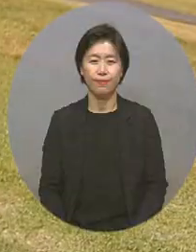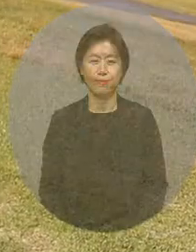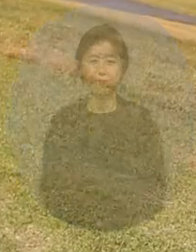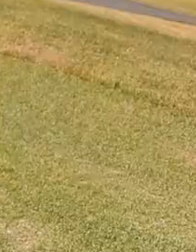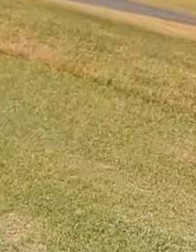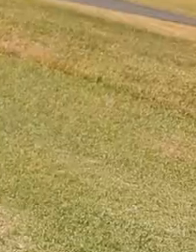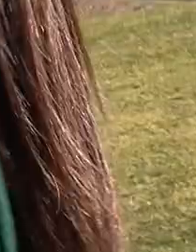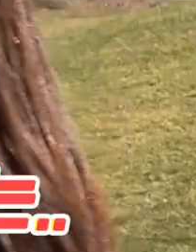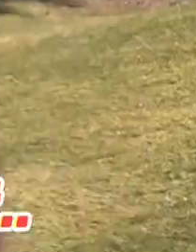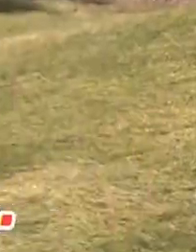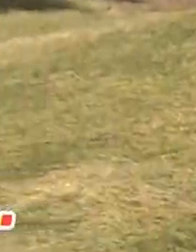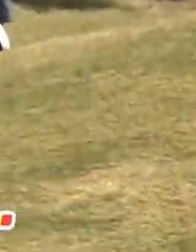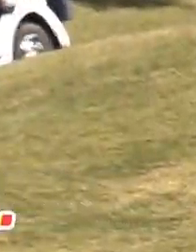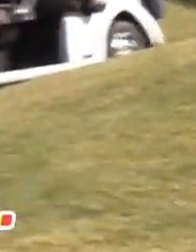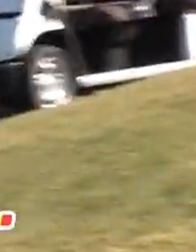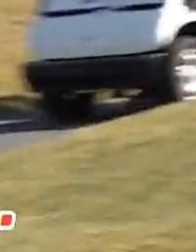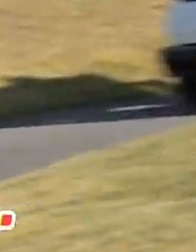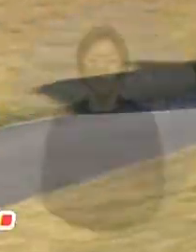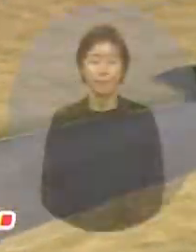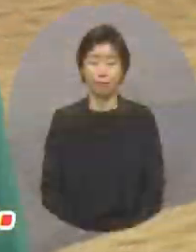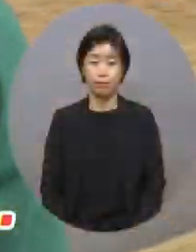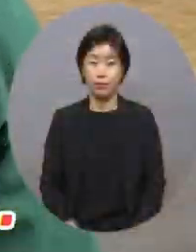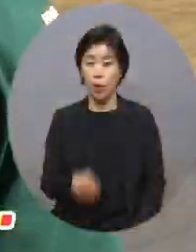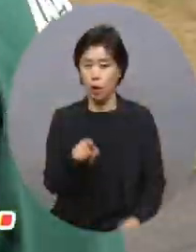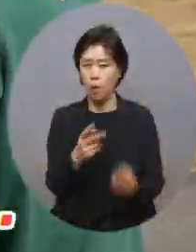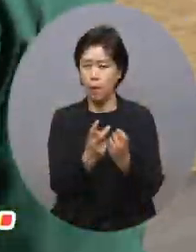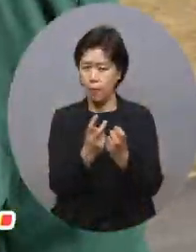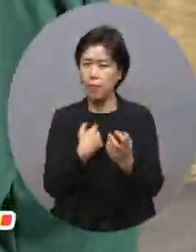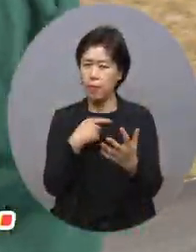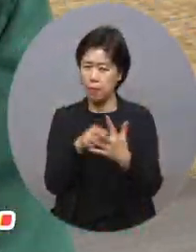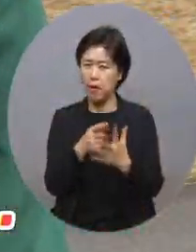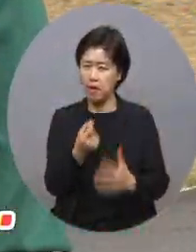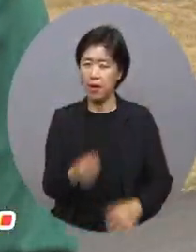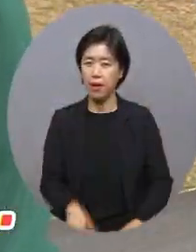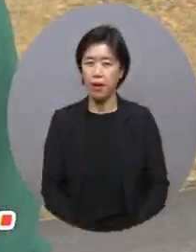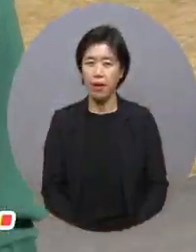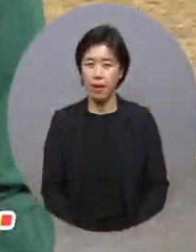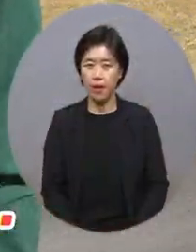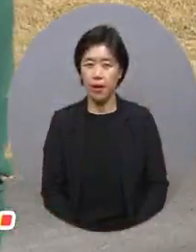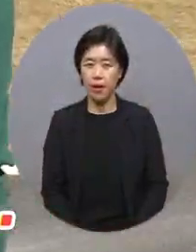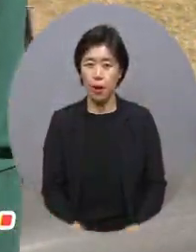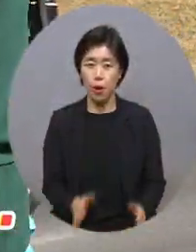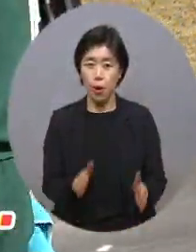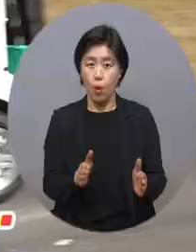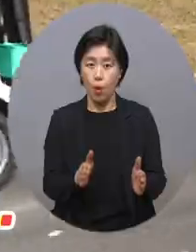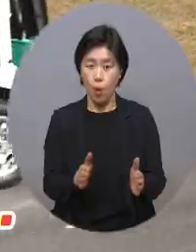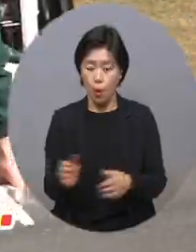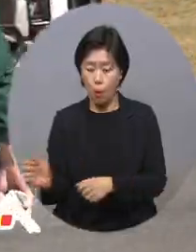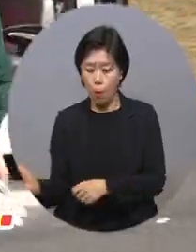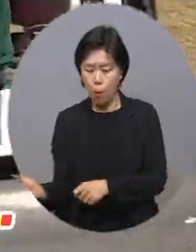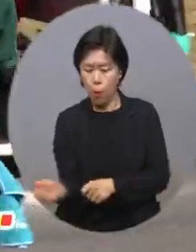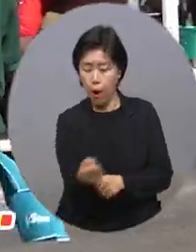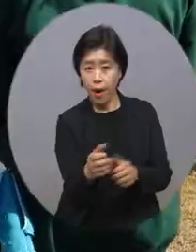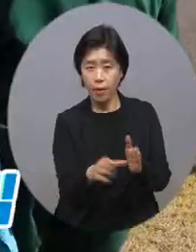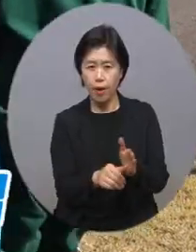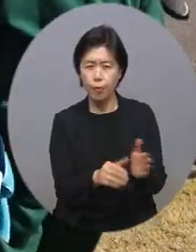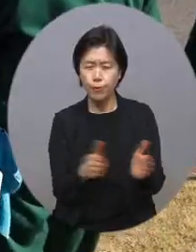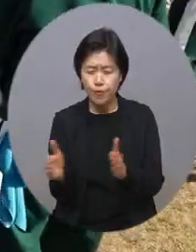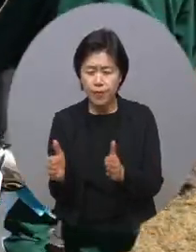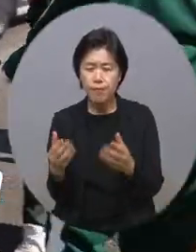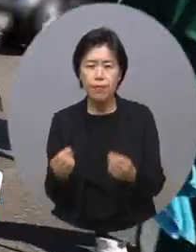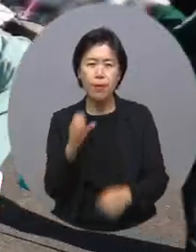이제 터질 것 같아. 약간 이거 방법이 있는 것 같아. 백스윙 들면서 준비됐습니다 해야 될 것 같아. 그러네. 아, 저